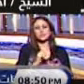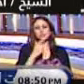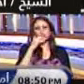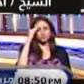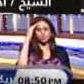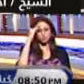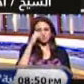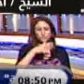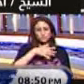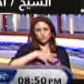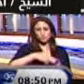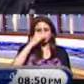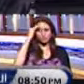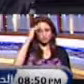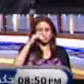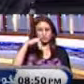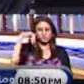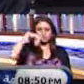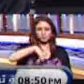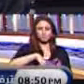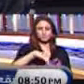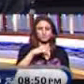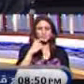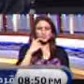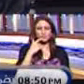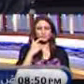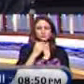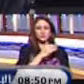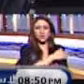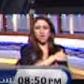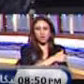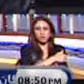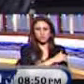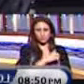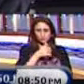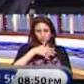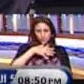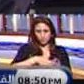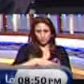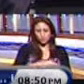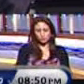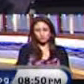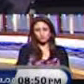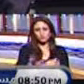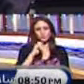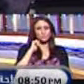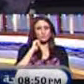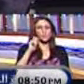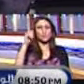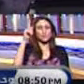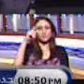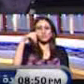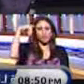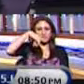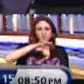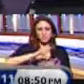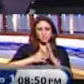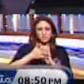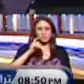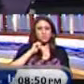أحمد ترك على الأوقاف. شكرا جزيلا فضيلة الشيخ أحمد ترك، مؤسس وعضو حركة أئمة بلا قيود. النهاردة شهدت محافظة المنوفية أحداث